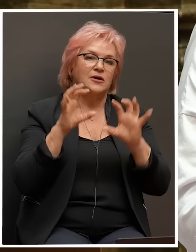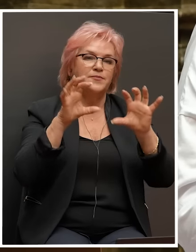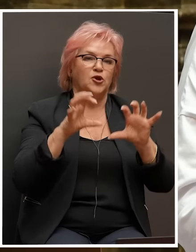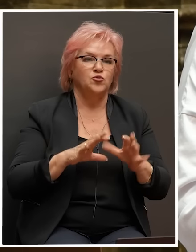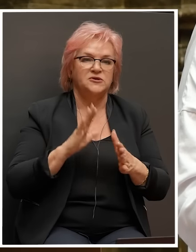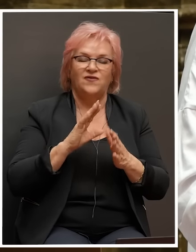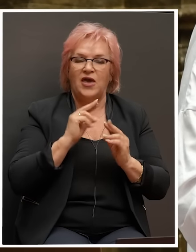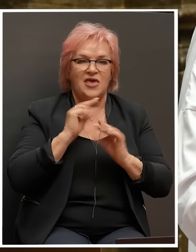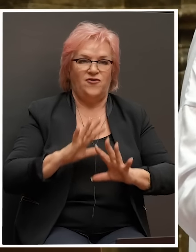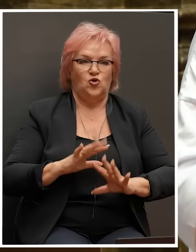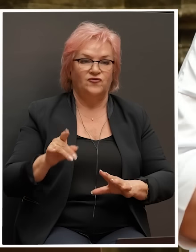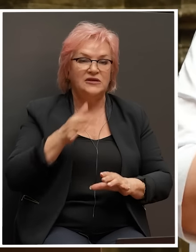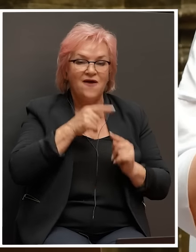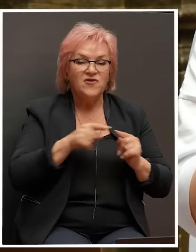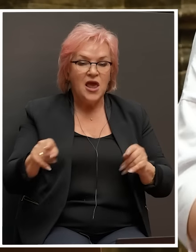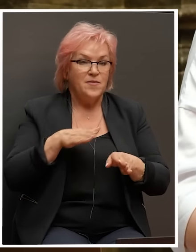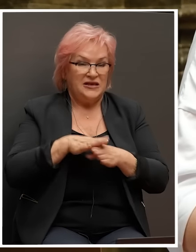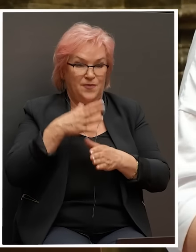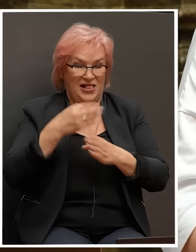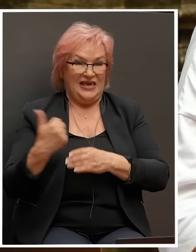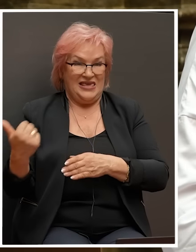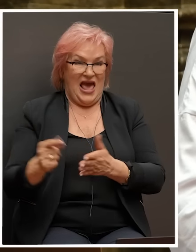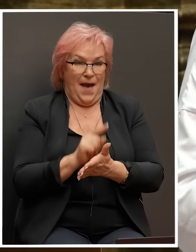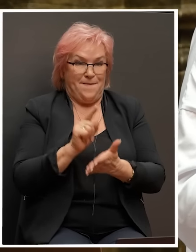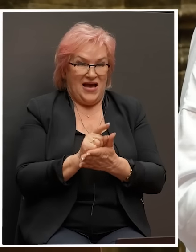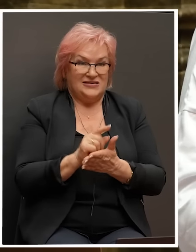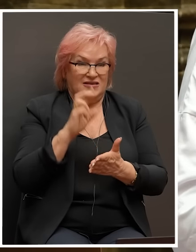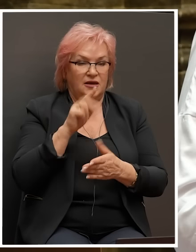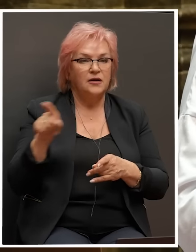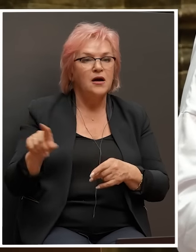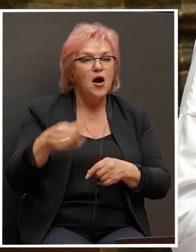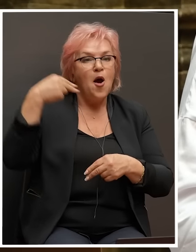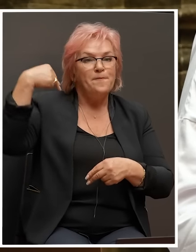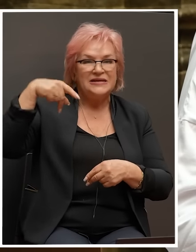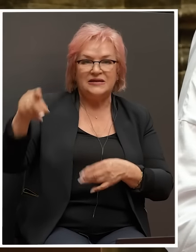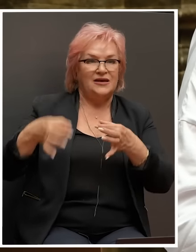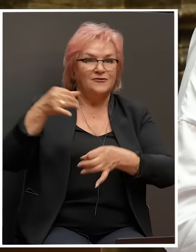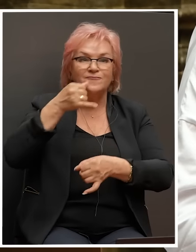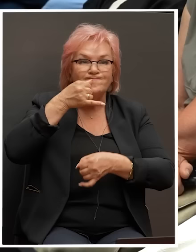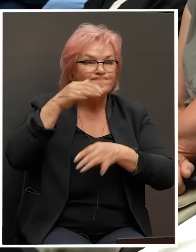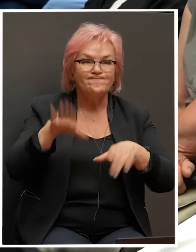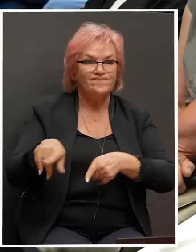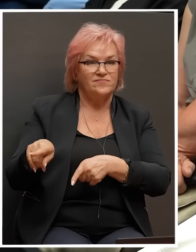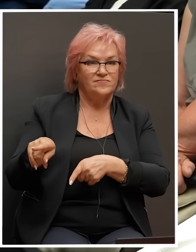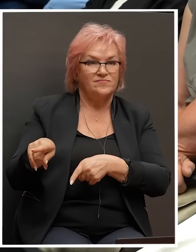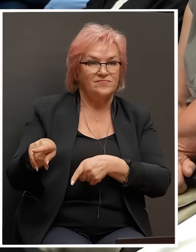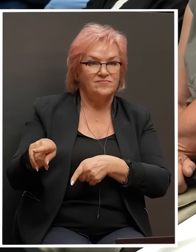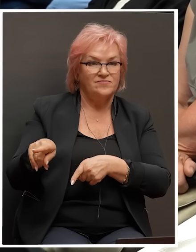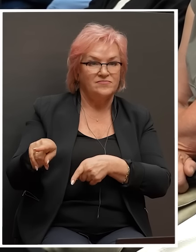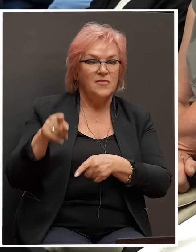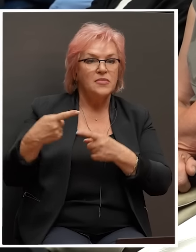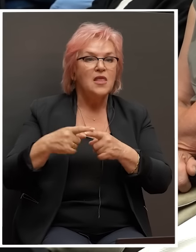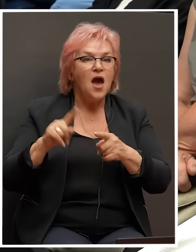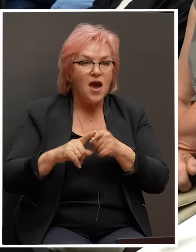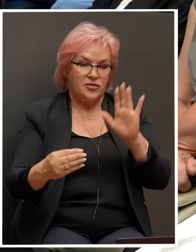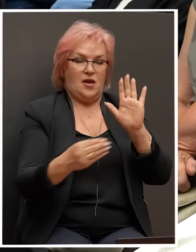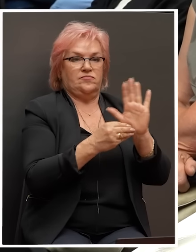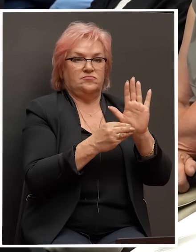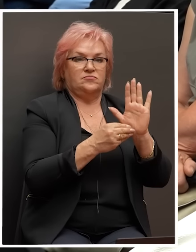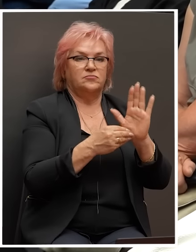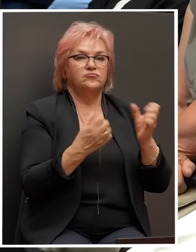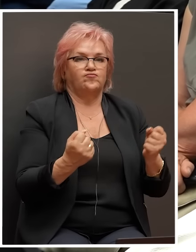главы государства, то есть на время исполнения своих основных обязанностей президент не подсуден. Да? Это обуславливает,